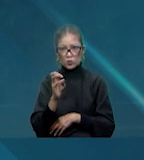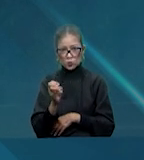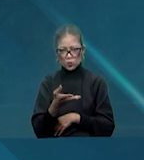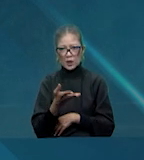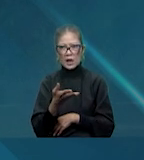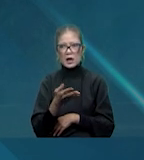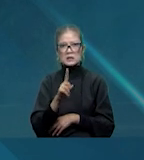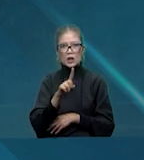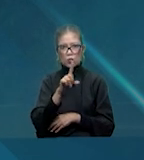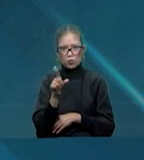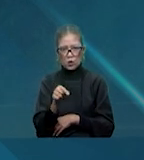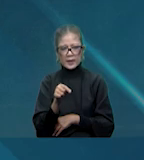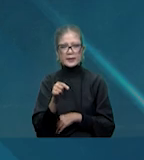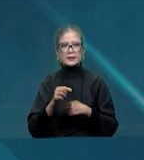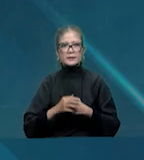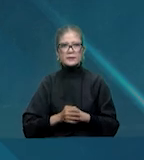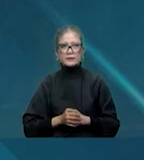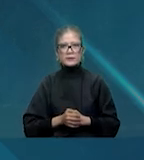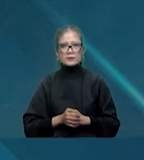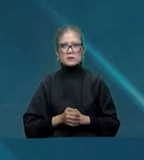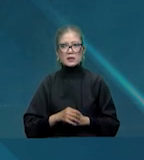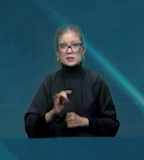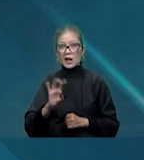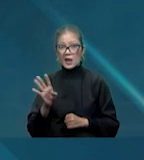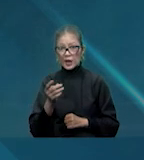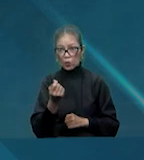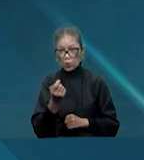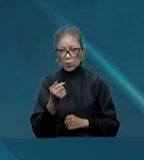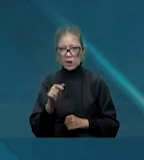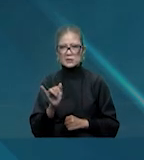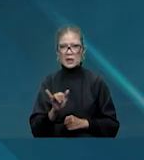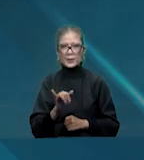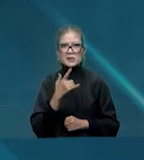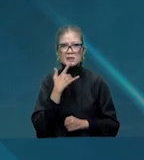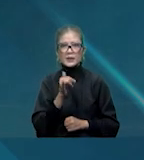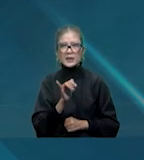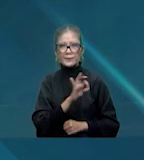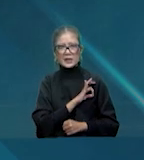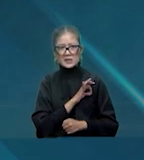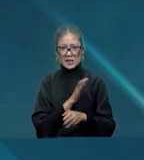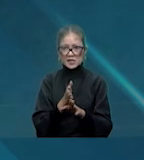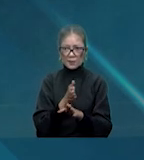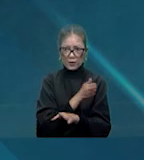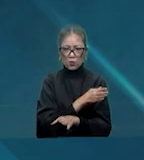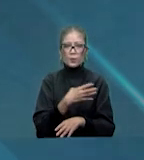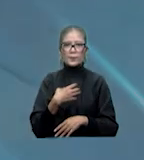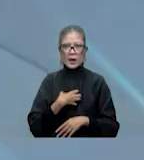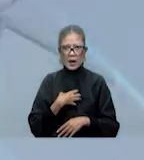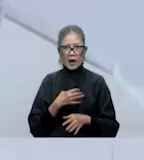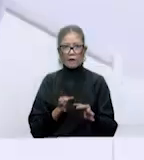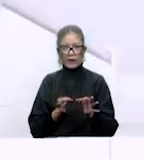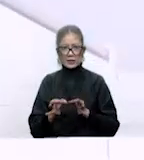Rp30.240.000 per bulan. Selain uang pensiun, sama seperti presiden terdahulu, Jokowi juga mendapatkan sejumlah